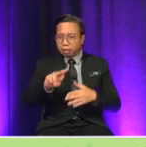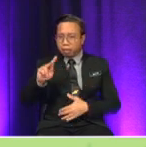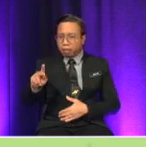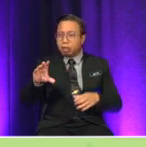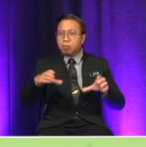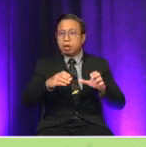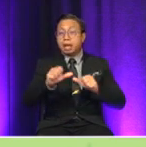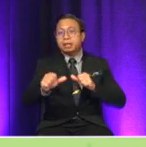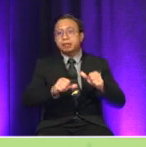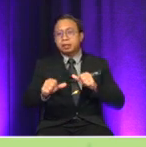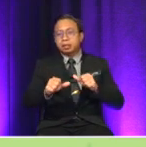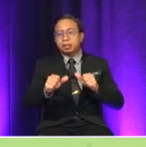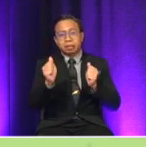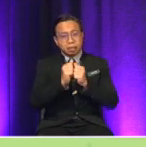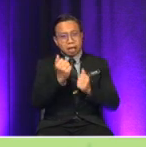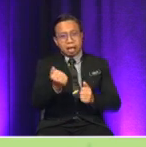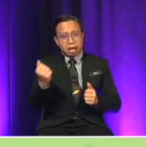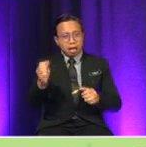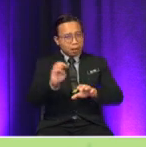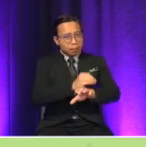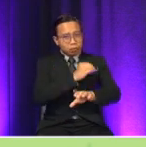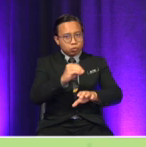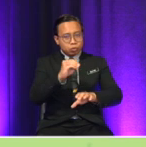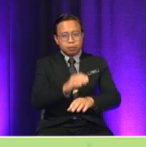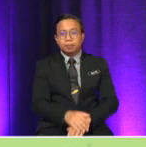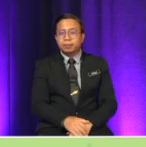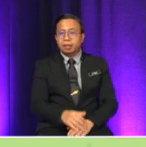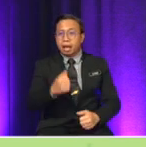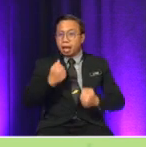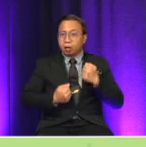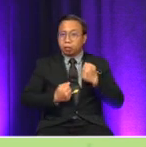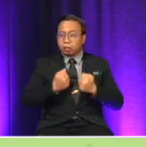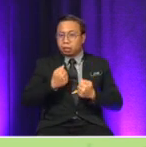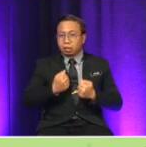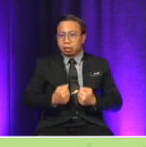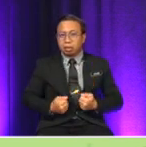mengeksperimen pelbagai alat muzik termasuk penggunaan anggota badan,